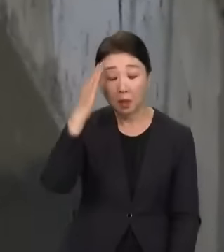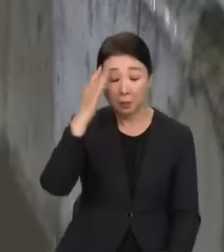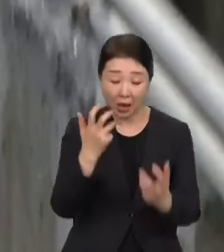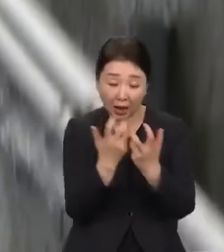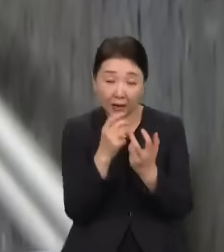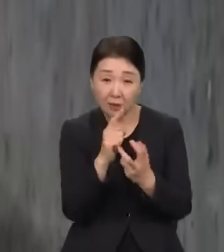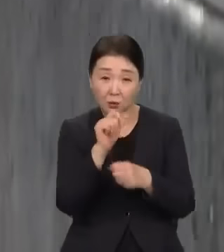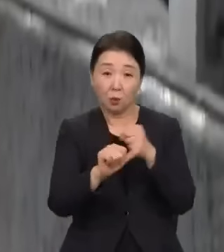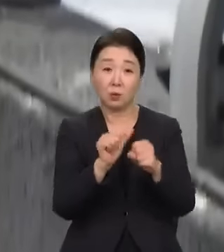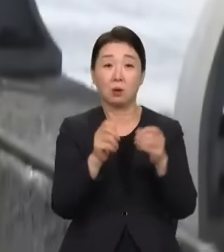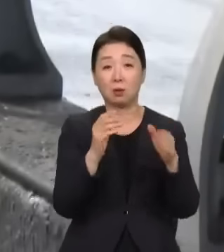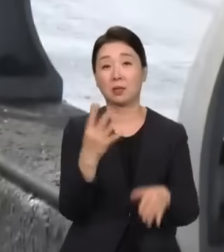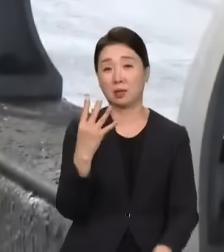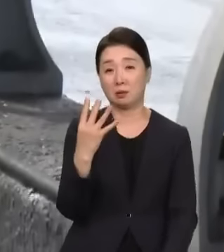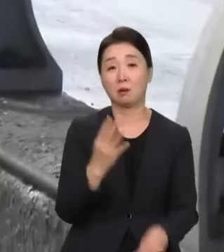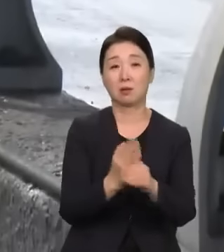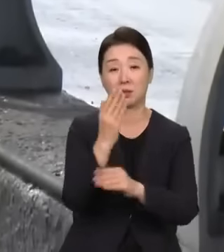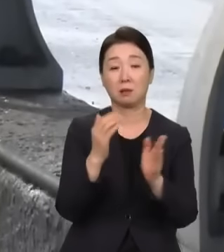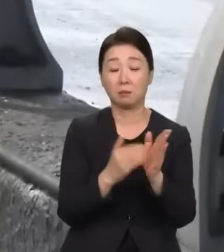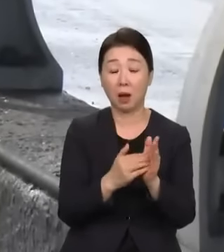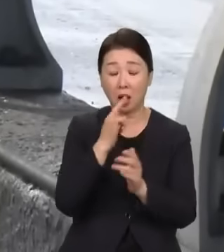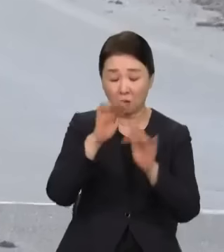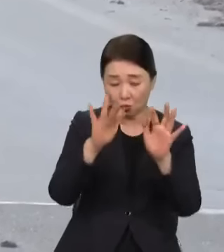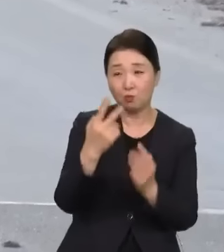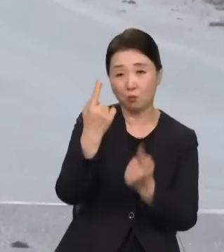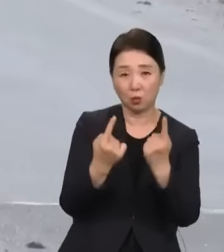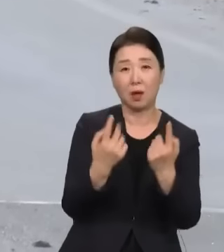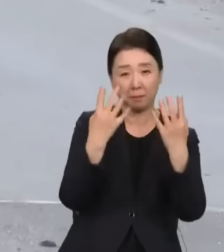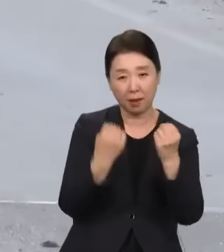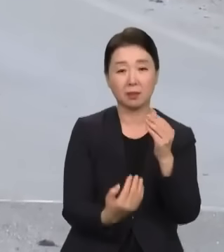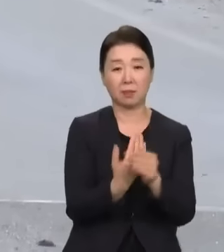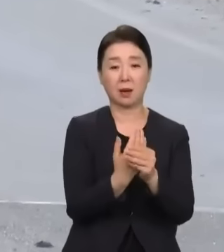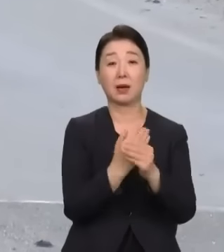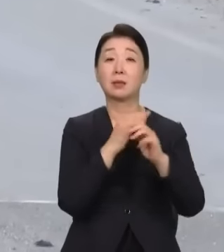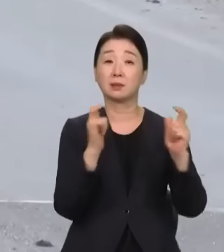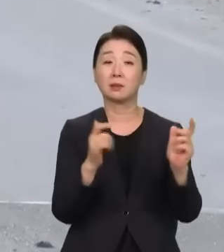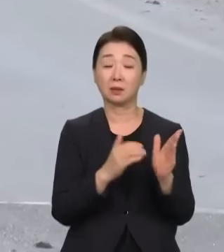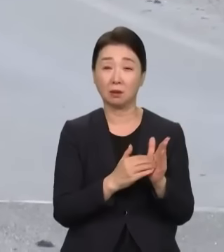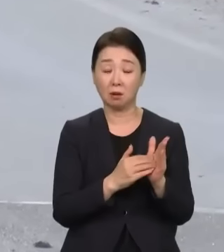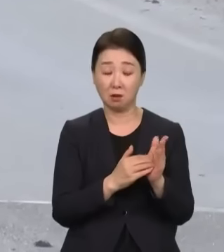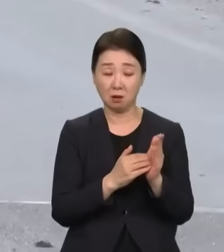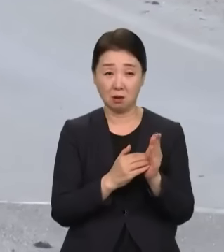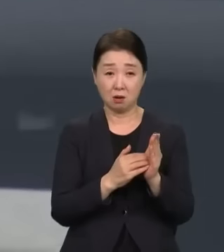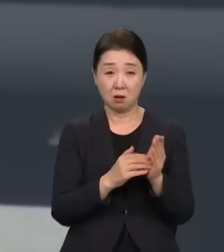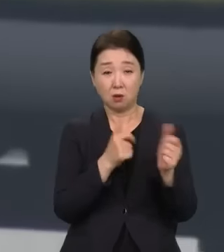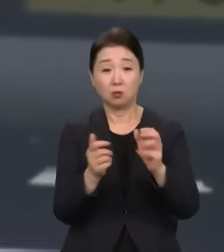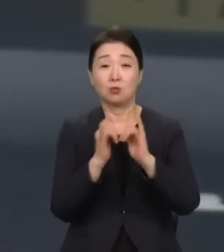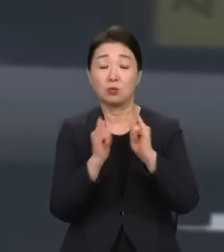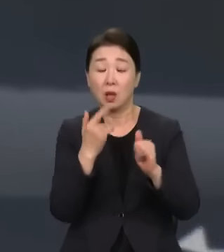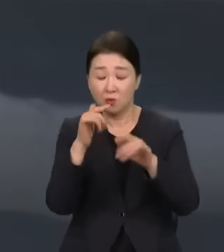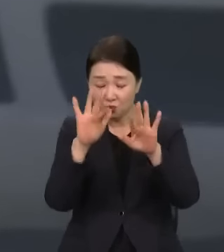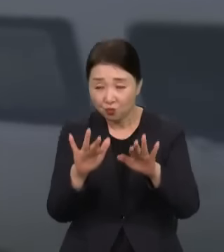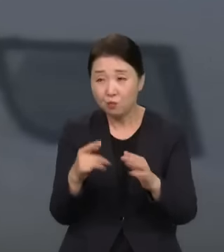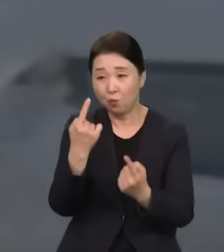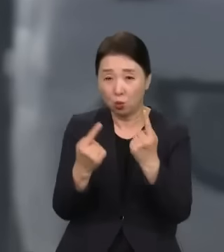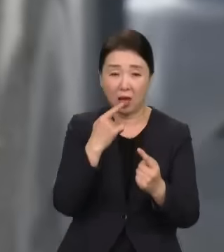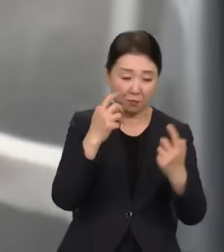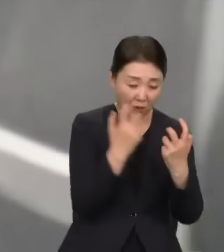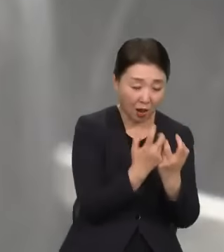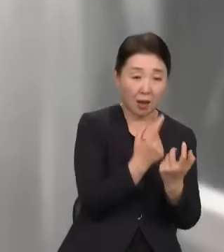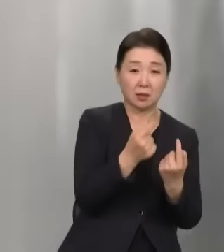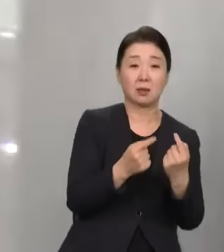지난 5년간 4천 건으로 눈길에서보다 더 많이 발생했습니다. 숨진 사람은 눈길의 4배에 달했습니다. 블랙아이스는 운전자